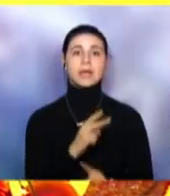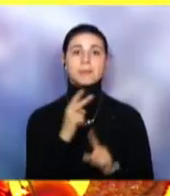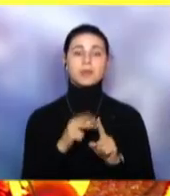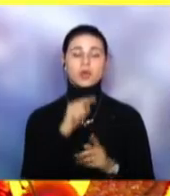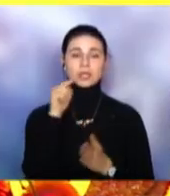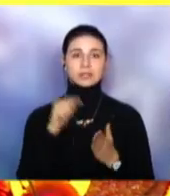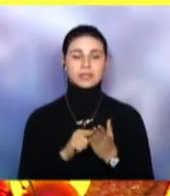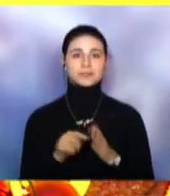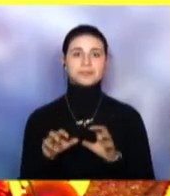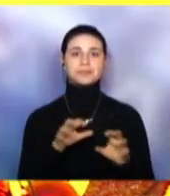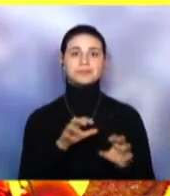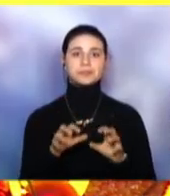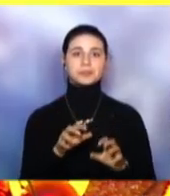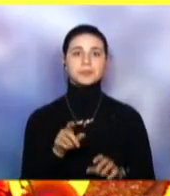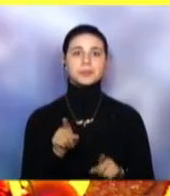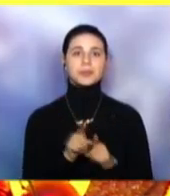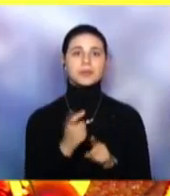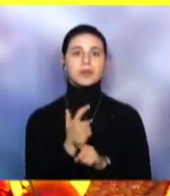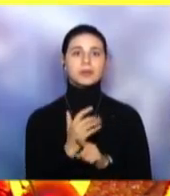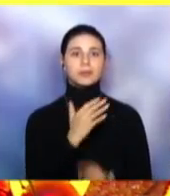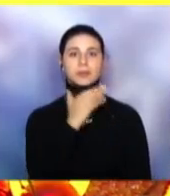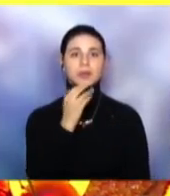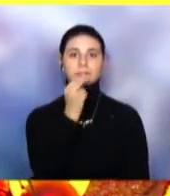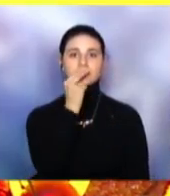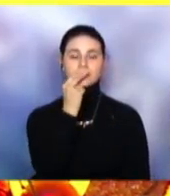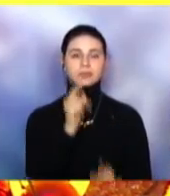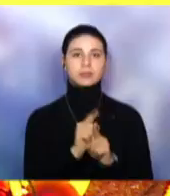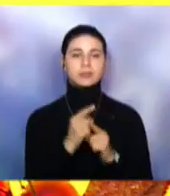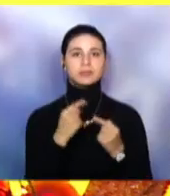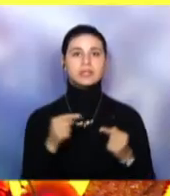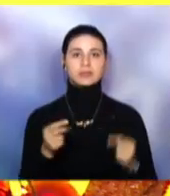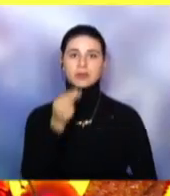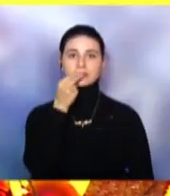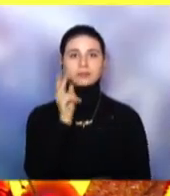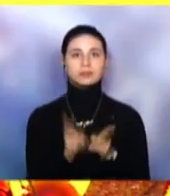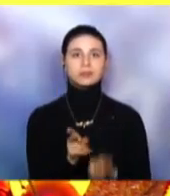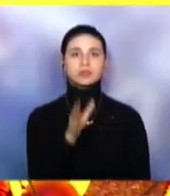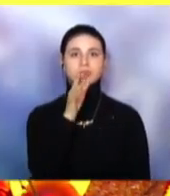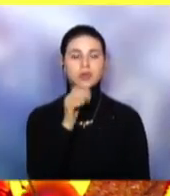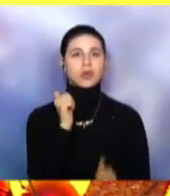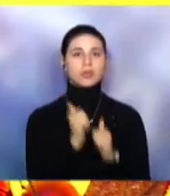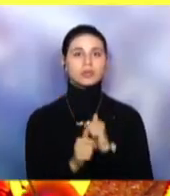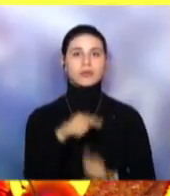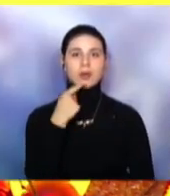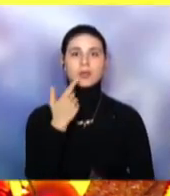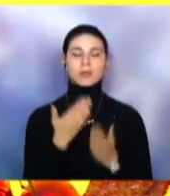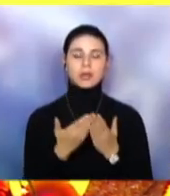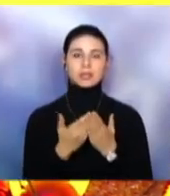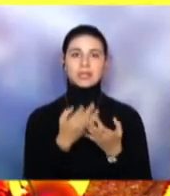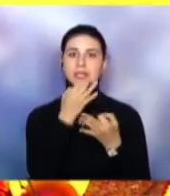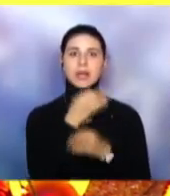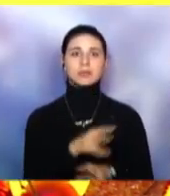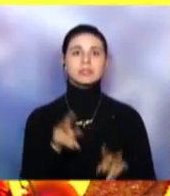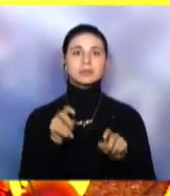საკითხი, მაწონი ეცადეთ ძალიან ფართოდ გამოიყენოთ როგორც ფუძე სხვადასხვა საკების მომზადებისას. მე არაერთხელ მითქვამს, მაგალითად,